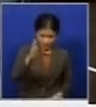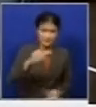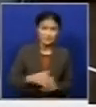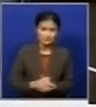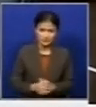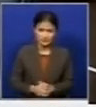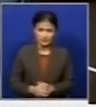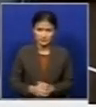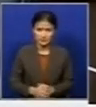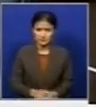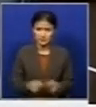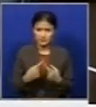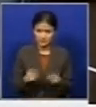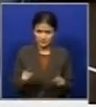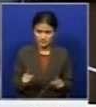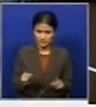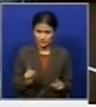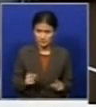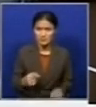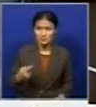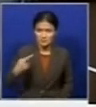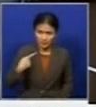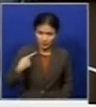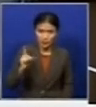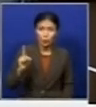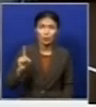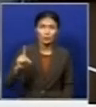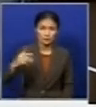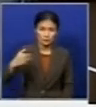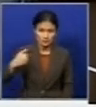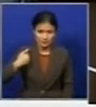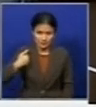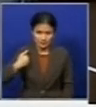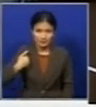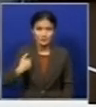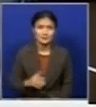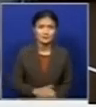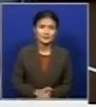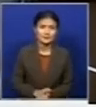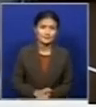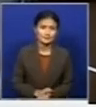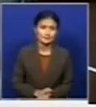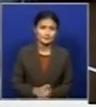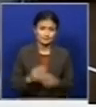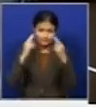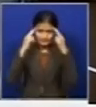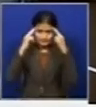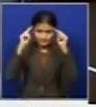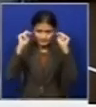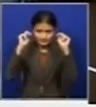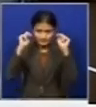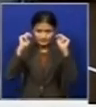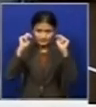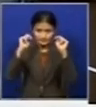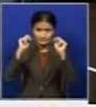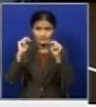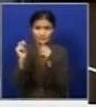ประธานครับข้อดีก็มีผมก็ได้ยินว่าท่านรองนายกสมคิดท่านว่